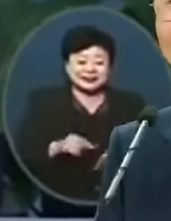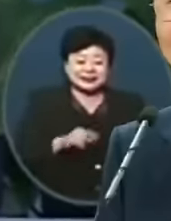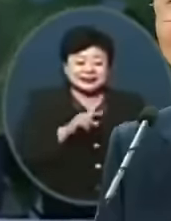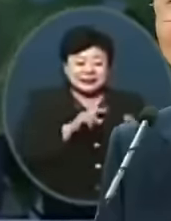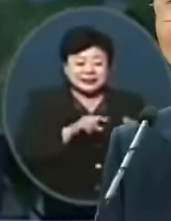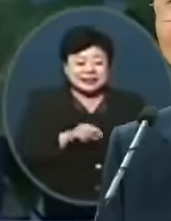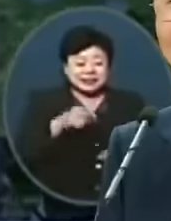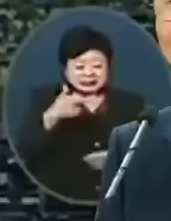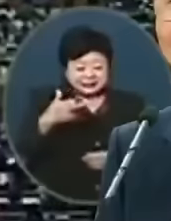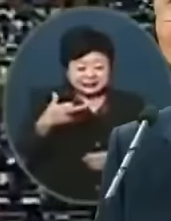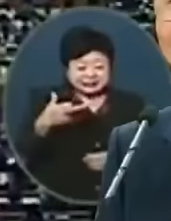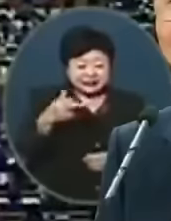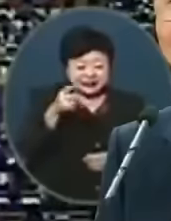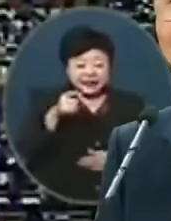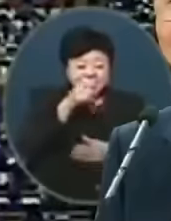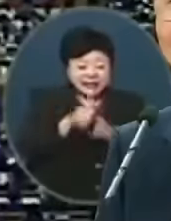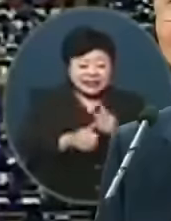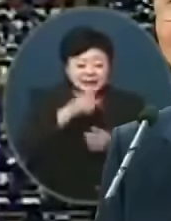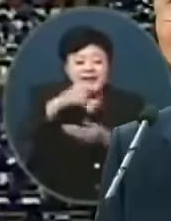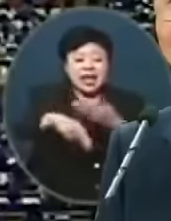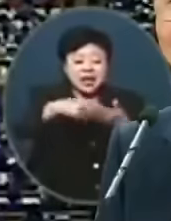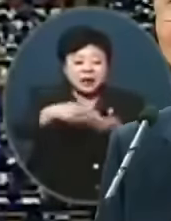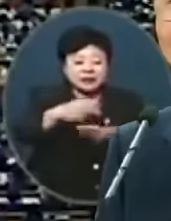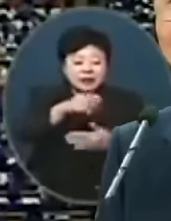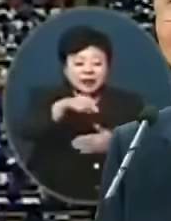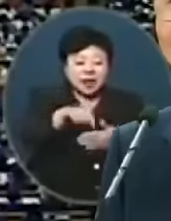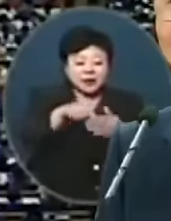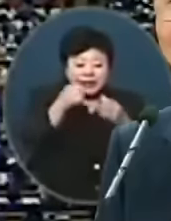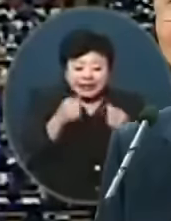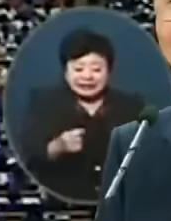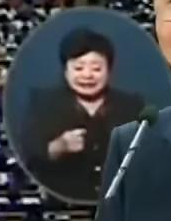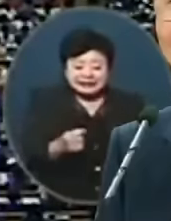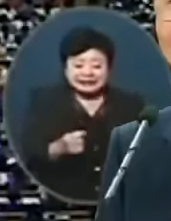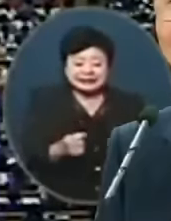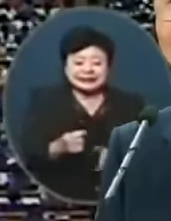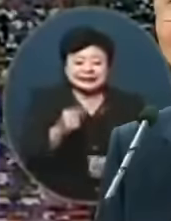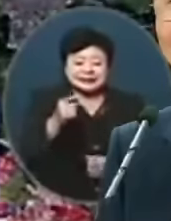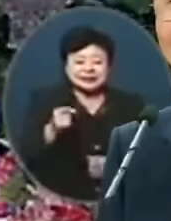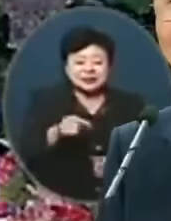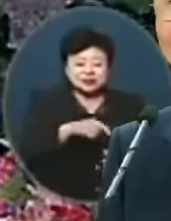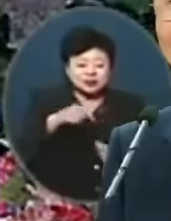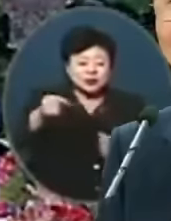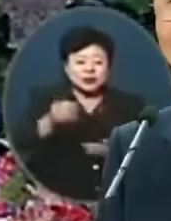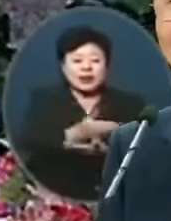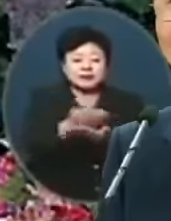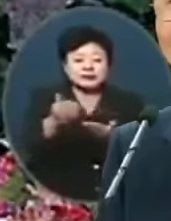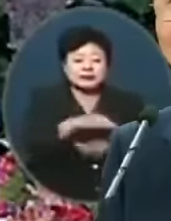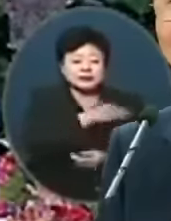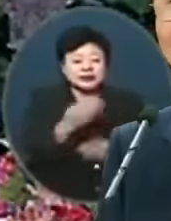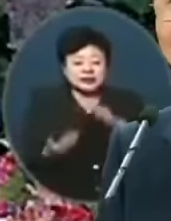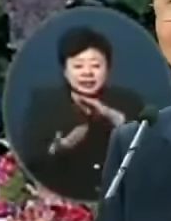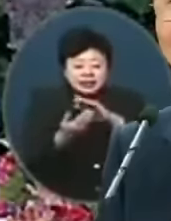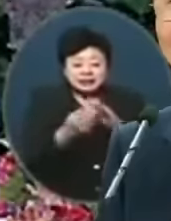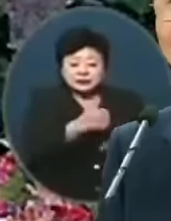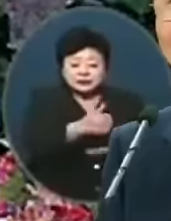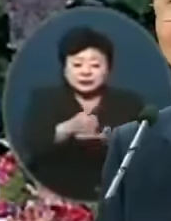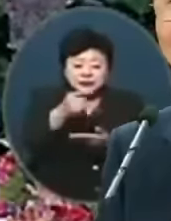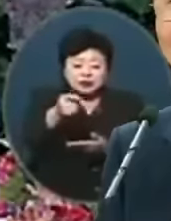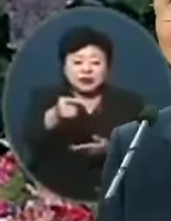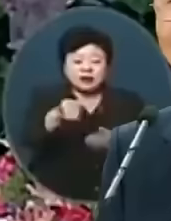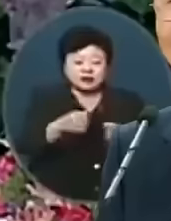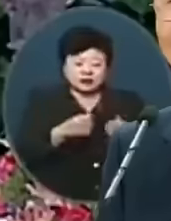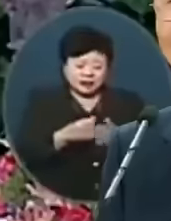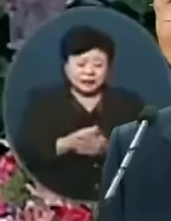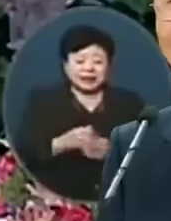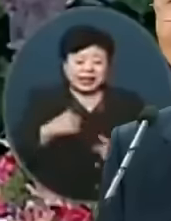3장 17절에 보면 너희 하나님 야훼가 너희 가운데 계시니 그는 구원을 베푸실 전능자이시라. 그가 너로